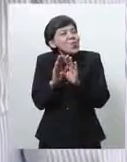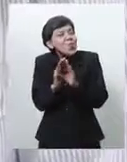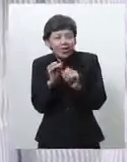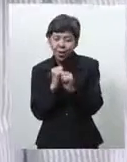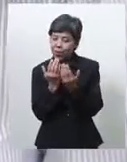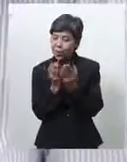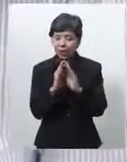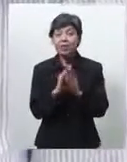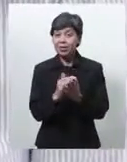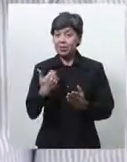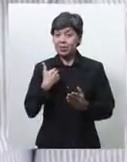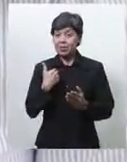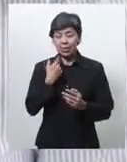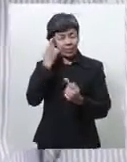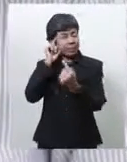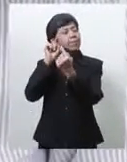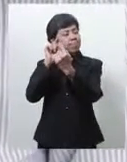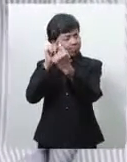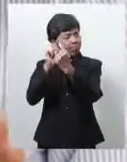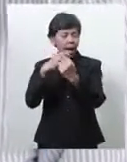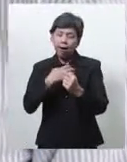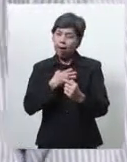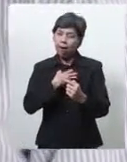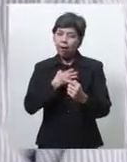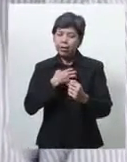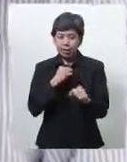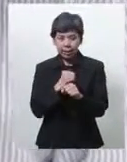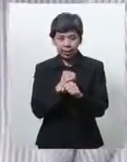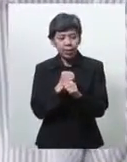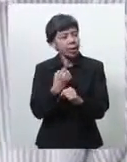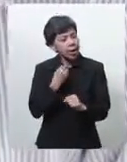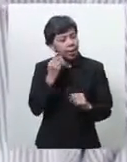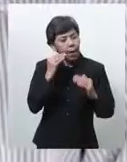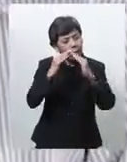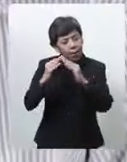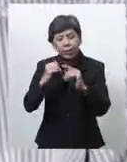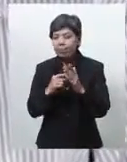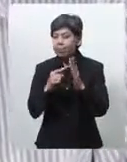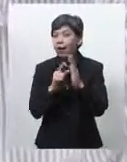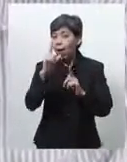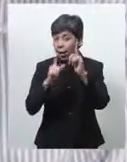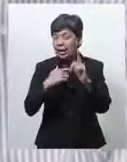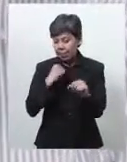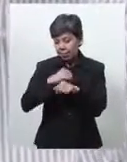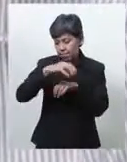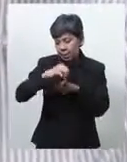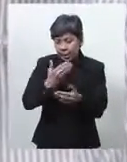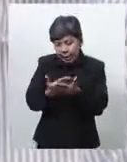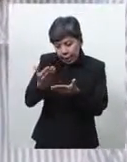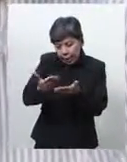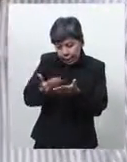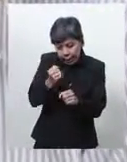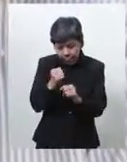พี่ต้นเนี่ยมีเป้าหมายอยากที่จะสร้างรีสอร์ทเล็กๆอยู่ที่จังหวัดเลยค่ะซึ่งตอนนี้พี่ต้นเขาก็แอบกระซิบว่าตอนนี้เ